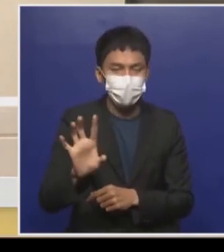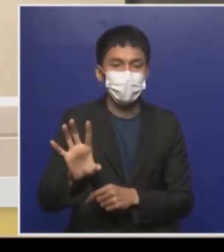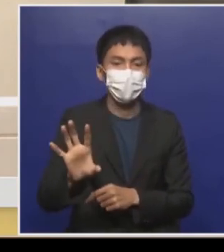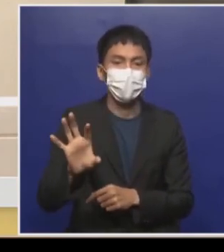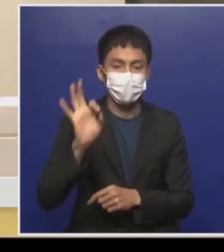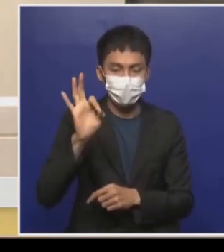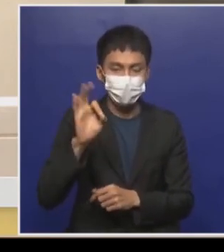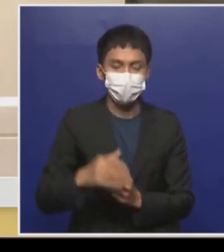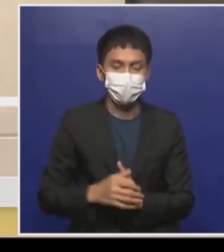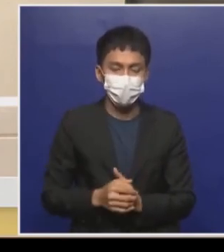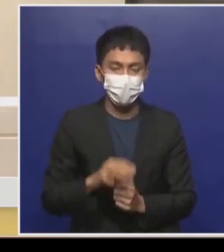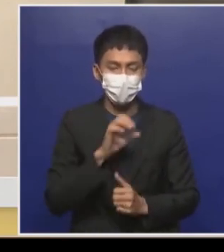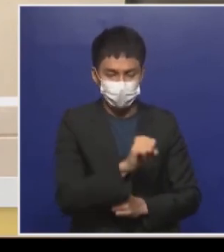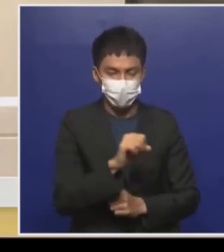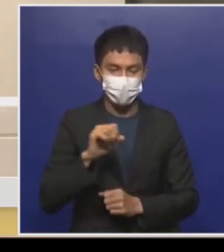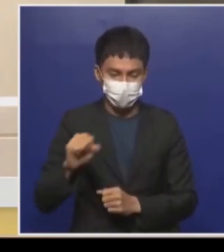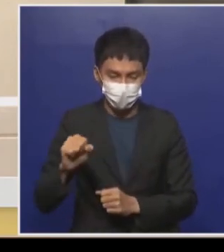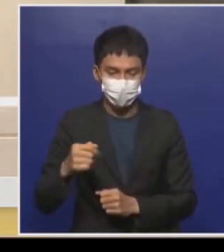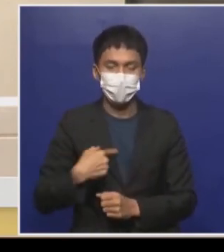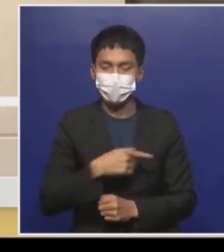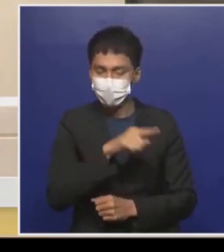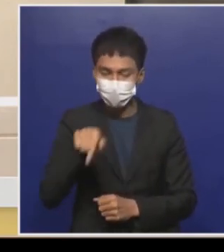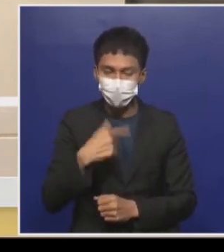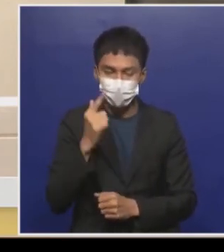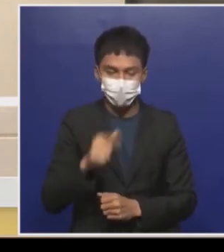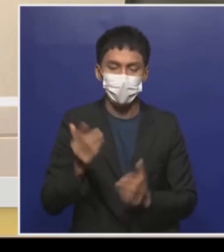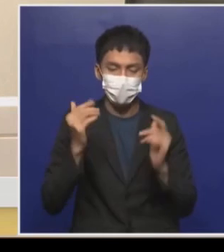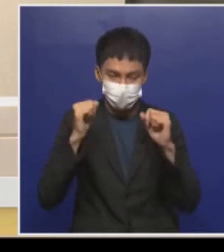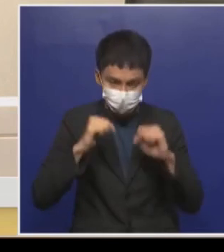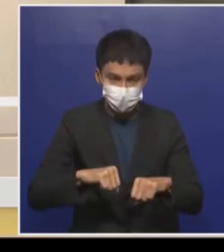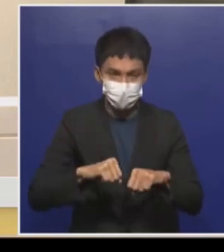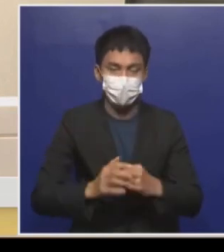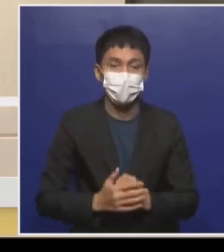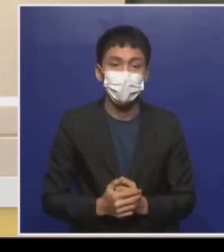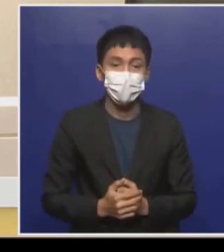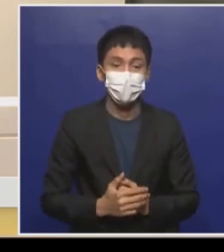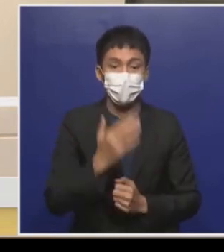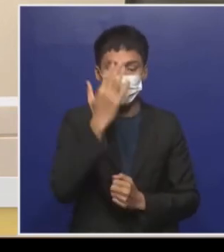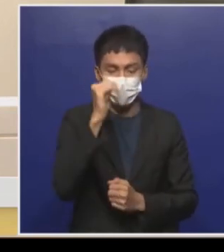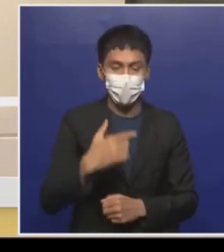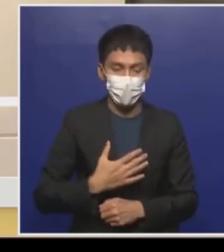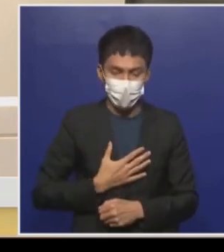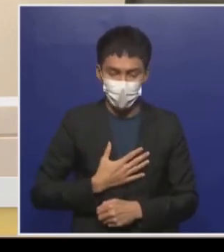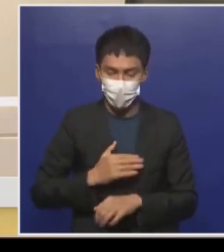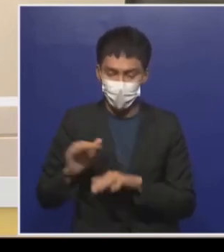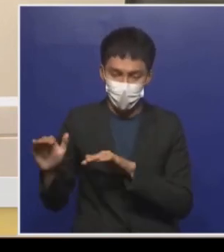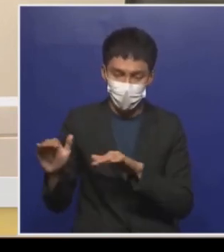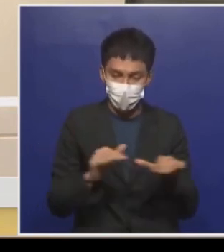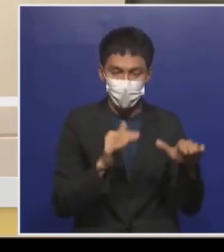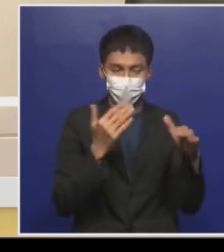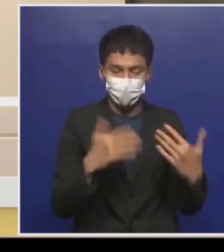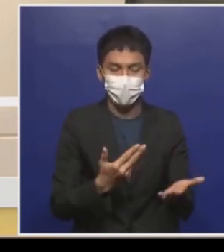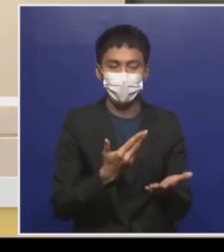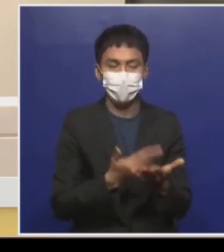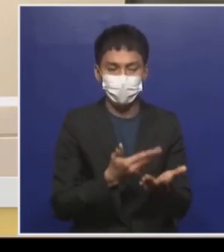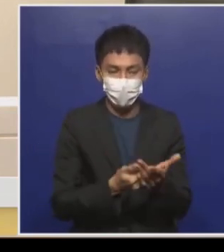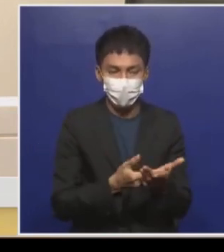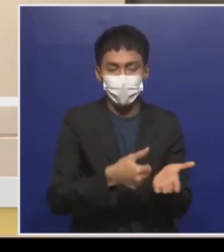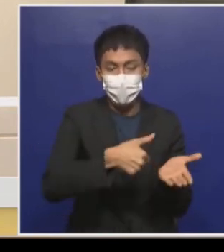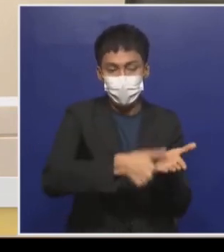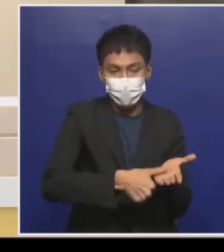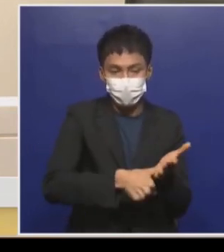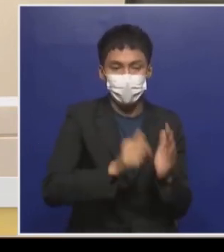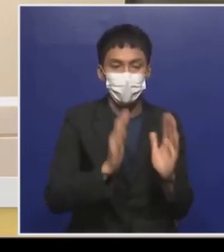สภาผู้แนรัดอนนอจะตองเปคนท่วยตัดสินวาวันนั้นเราพ้อมได้ยงที่จะเก็บพระสีเงินได้สำรบคนรวยเพิ่มขึ้น